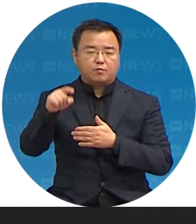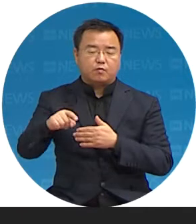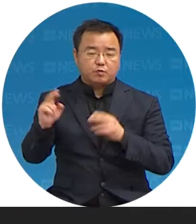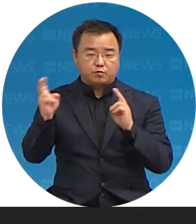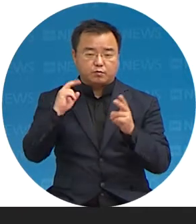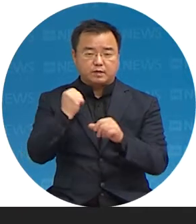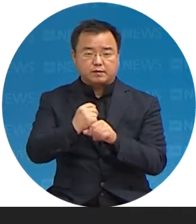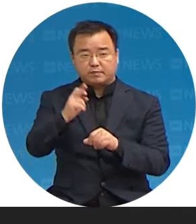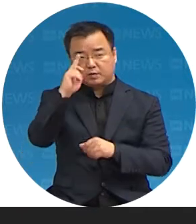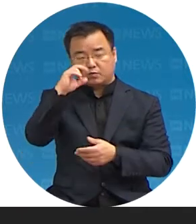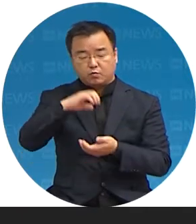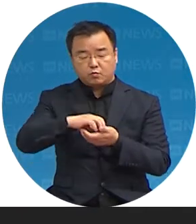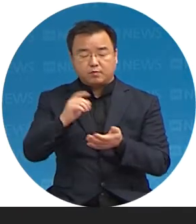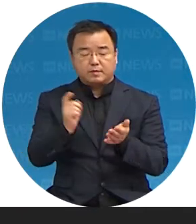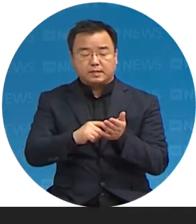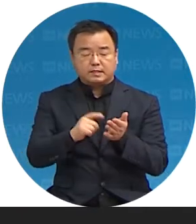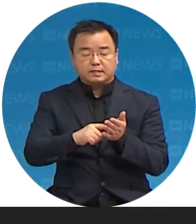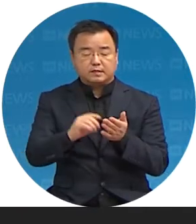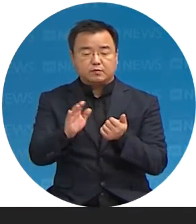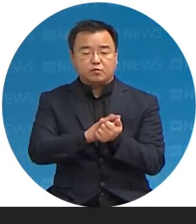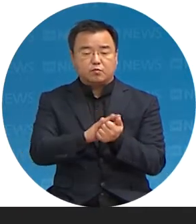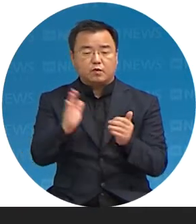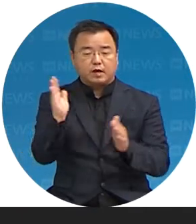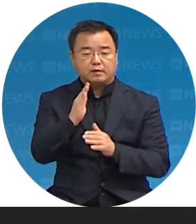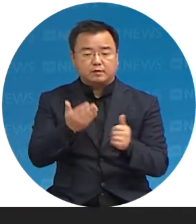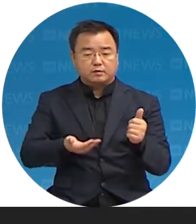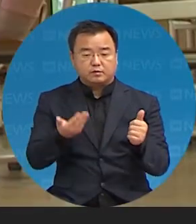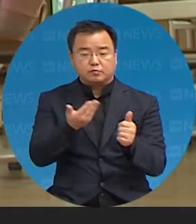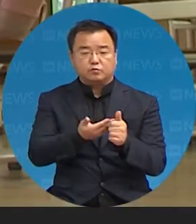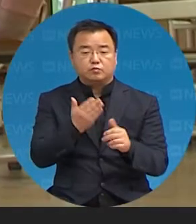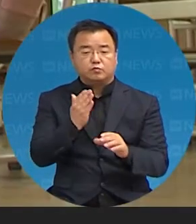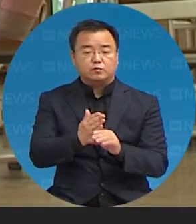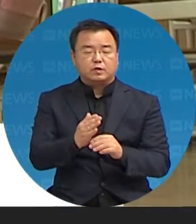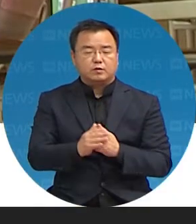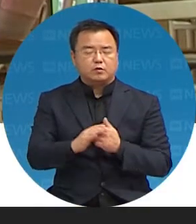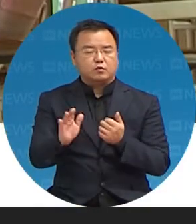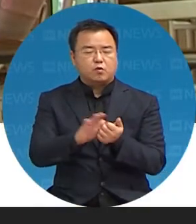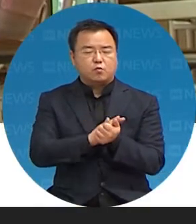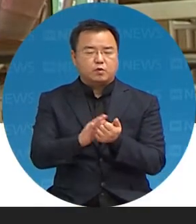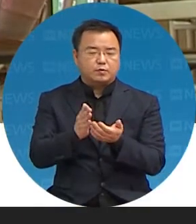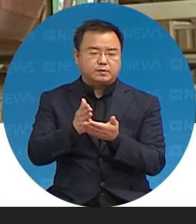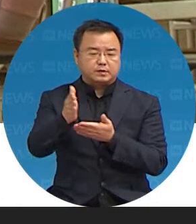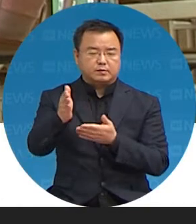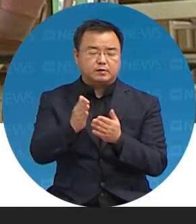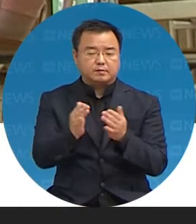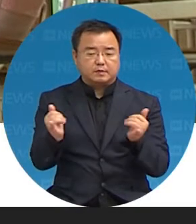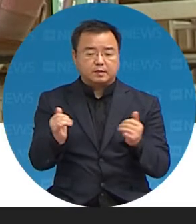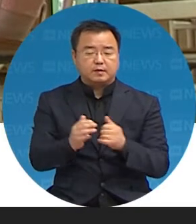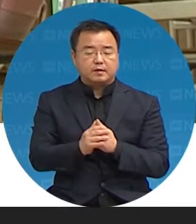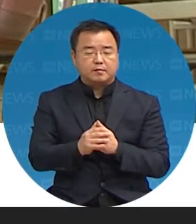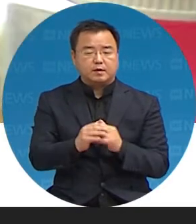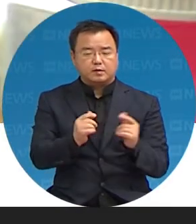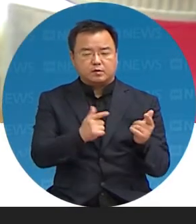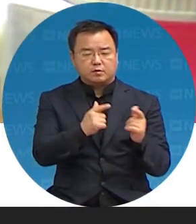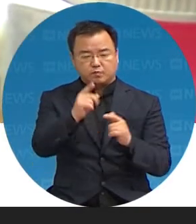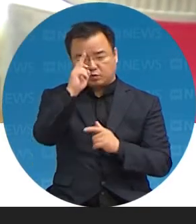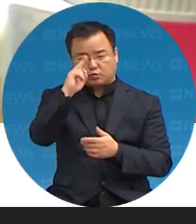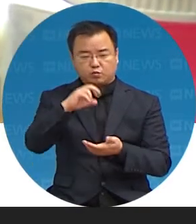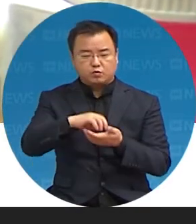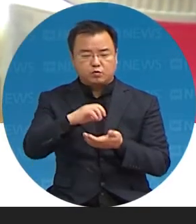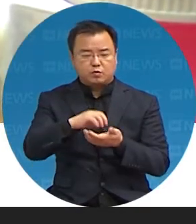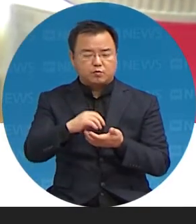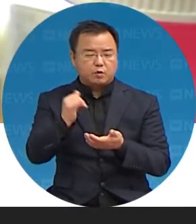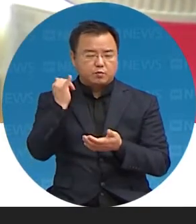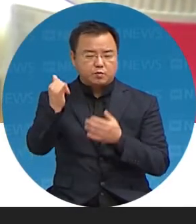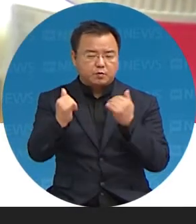도시락을 긴급 돌봄 학생들에게 주고 있습니다 돌본 전담 사가 여러 2 실학 업체를 수소문해 배달 받다보니